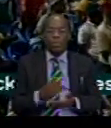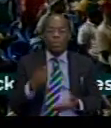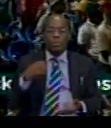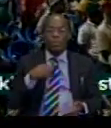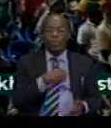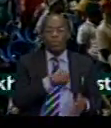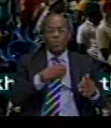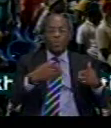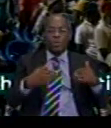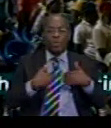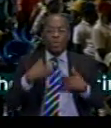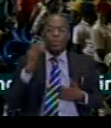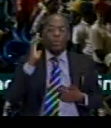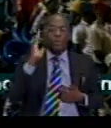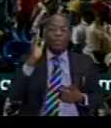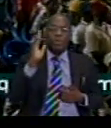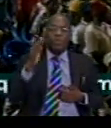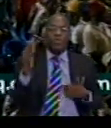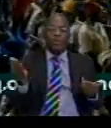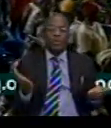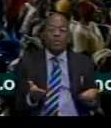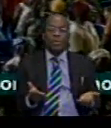Testimony here in the Alpha location.